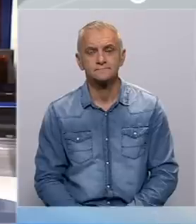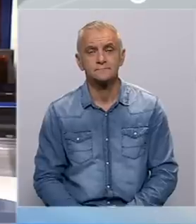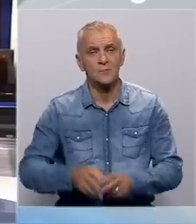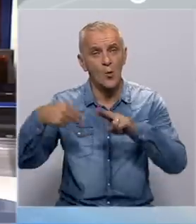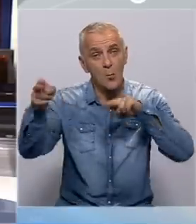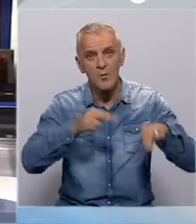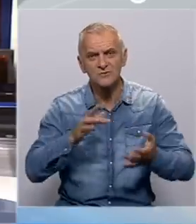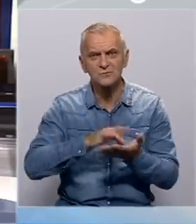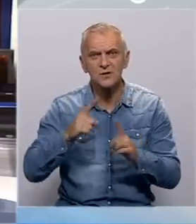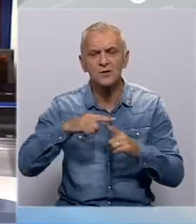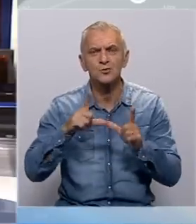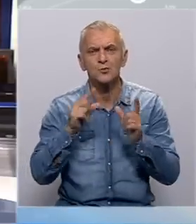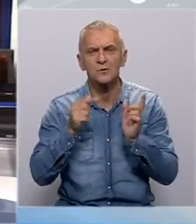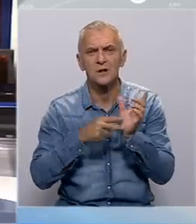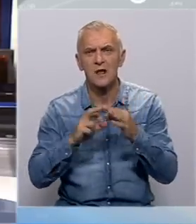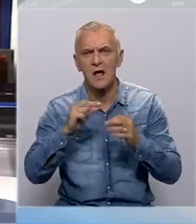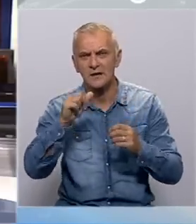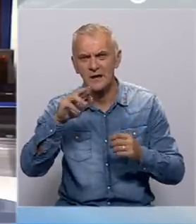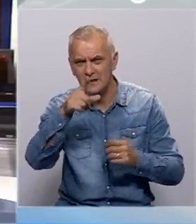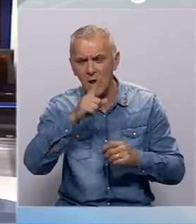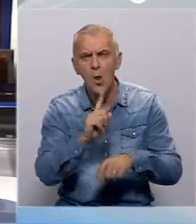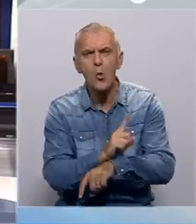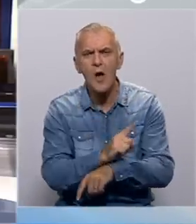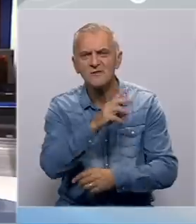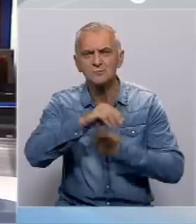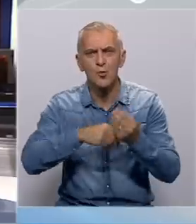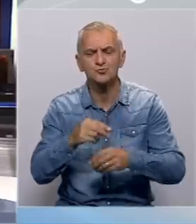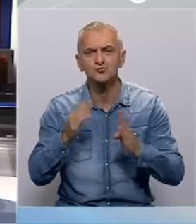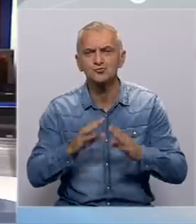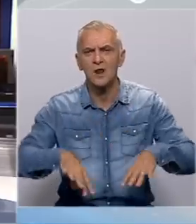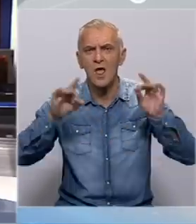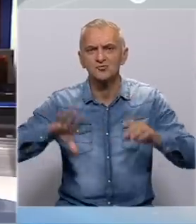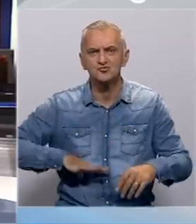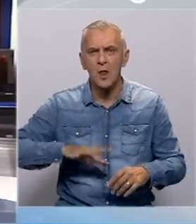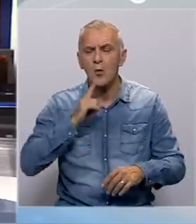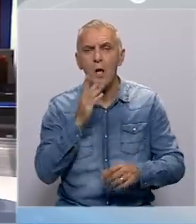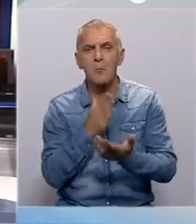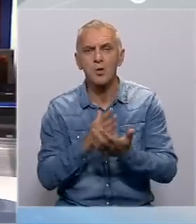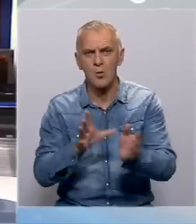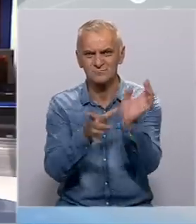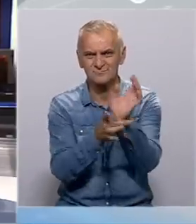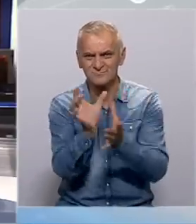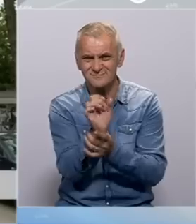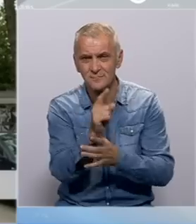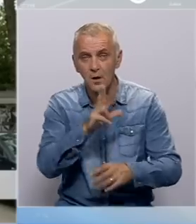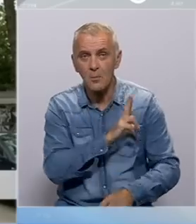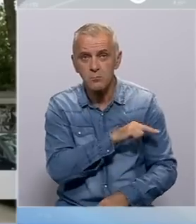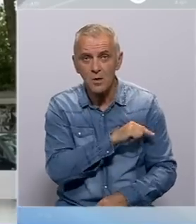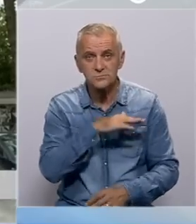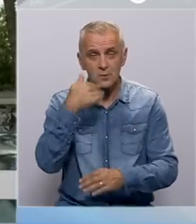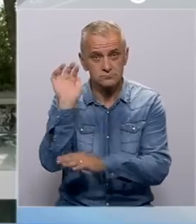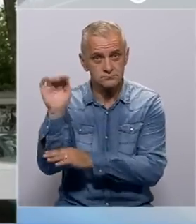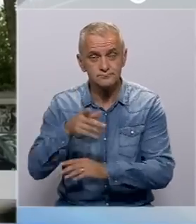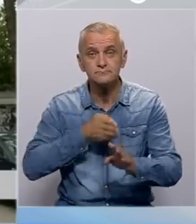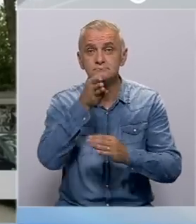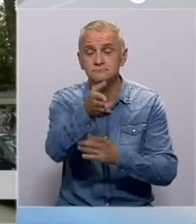U povratničkom mjestu Tumare u opštini Lukavac u porodičnoj kući je pronađena žena koja je bila zavezana. Pripadnici policije su nakon dojave izašli